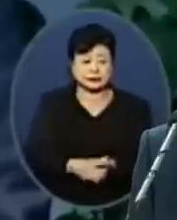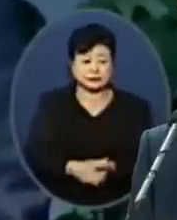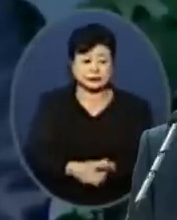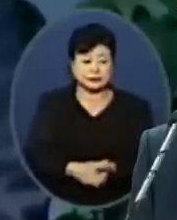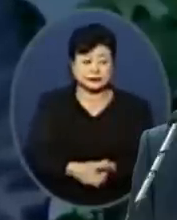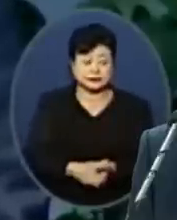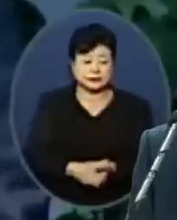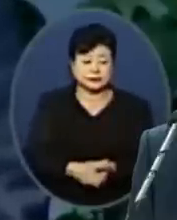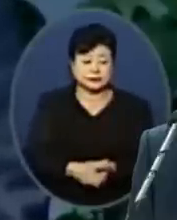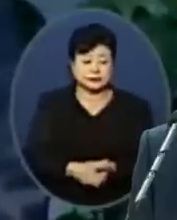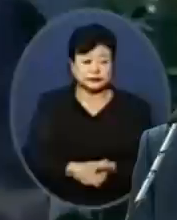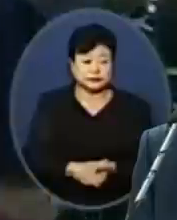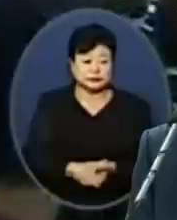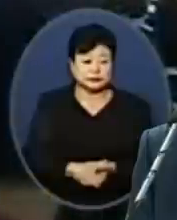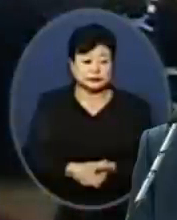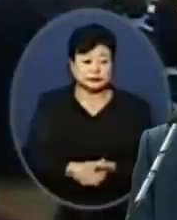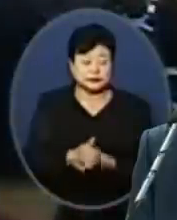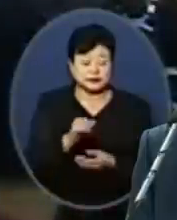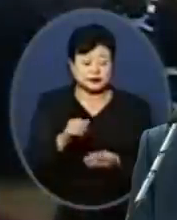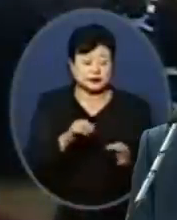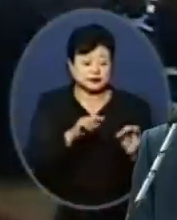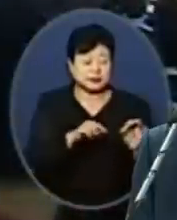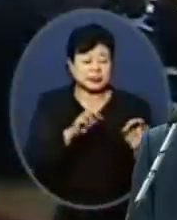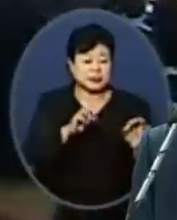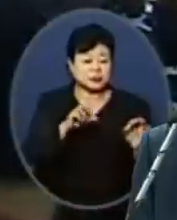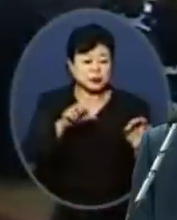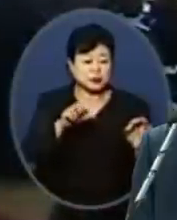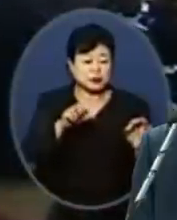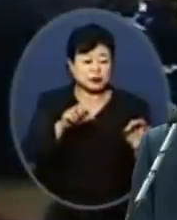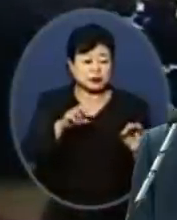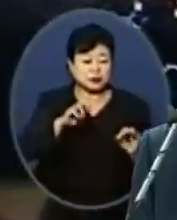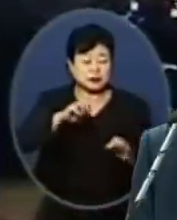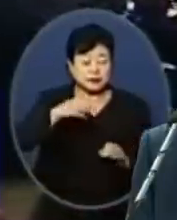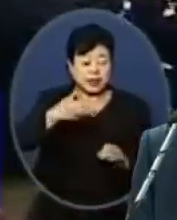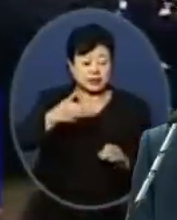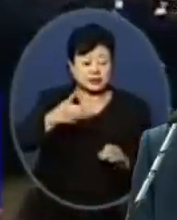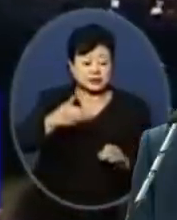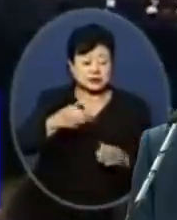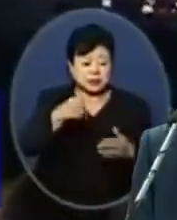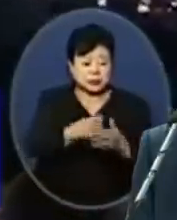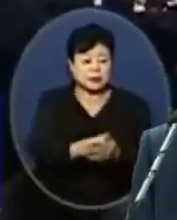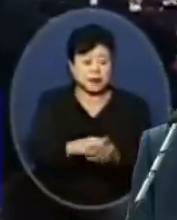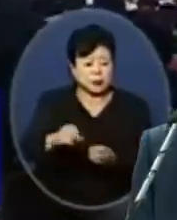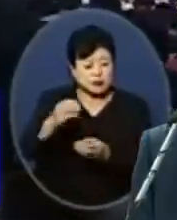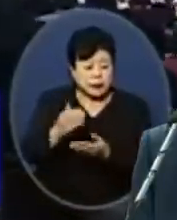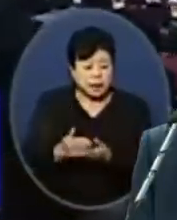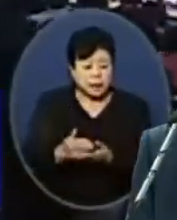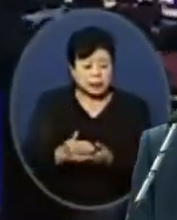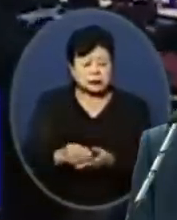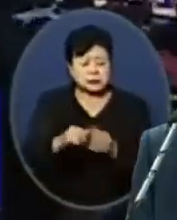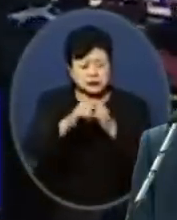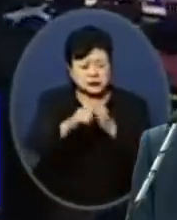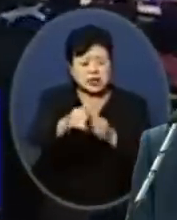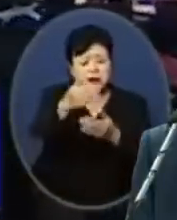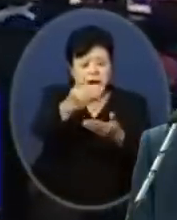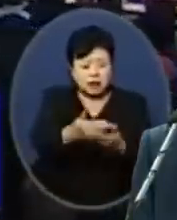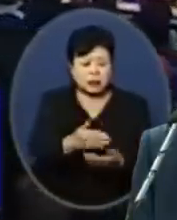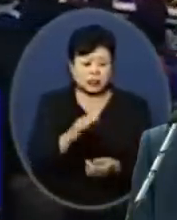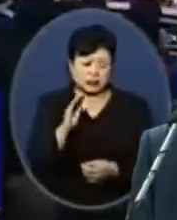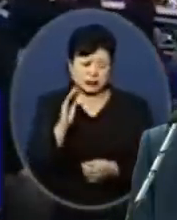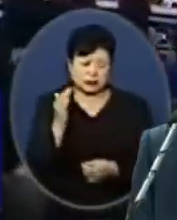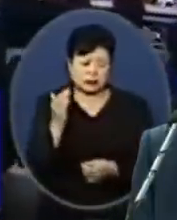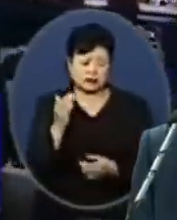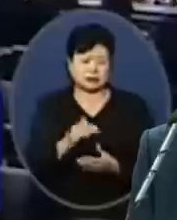것입니다. 히브리서 10장 35절로 38절에 그러므로 너희 담대함을 버리지 말라. 이것이 큰 상을 얻게